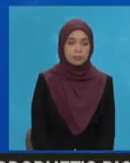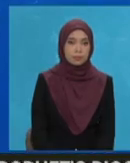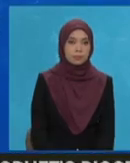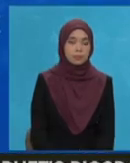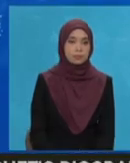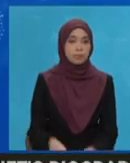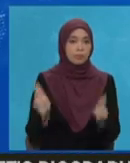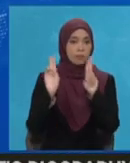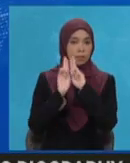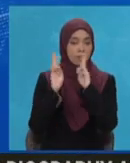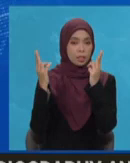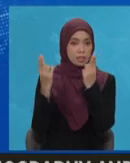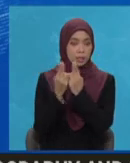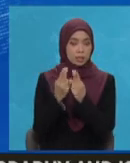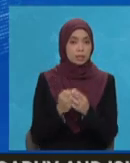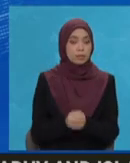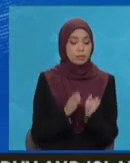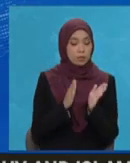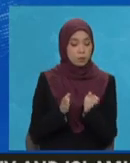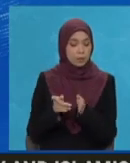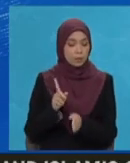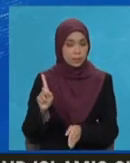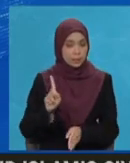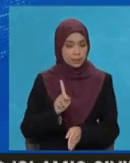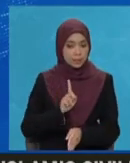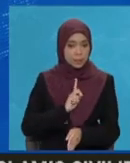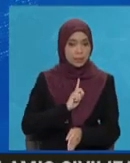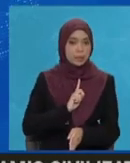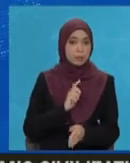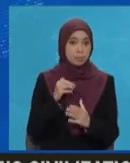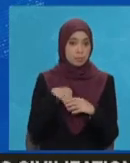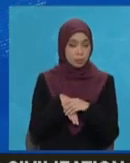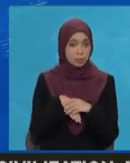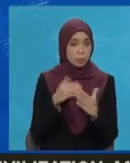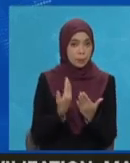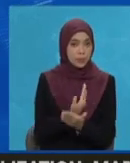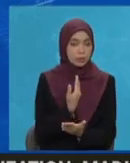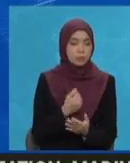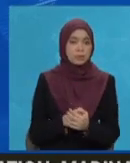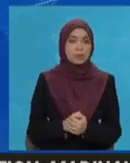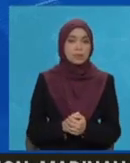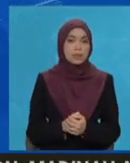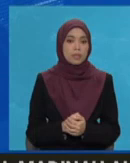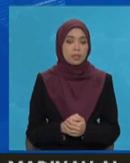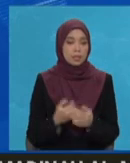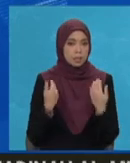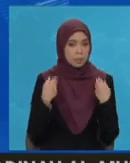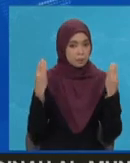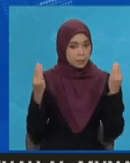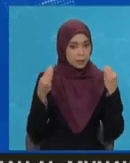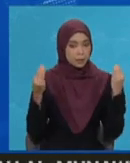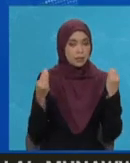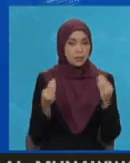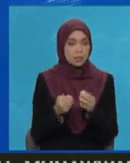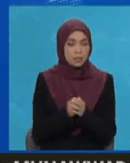persatuan saudara-saudara baru daerah Tempurung 1 tidak ketinggalan menggadaikan majelis khatam Alquran majelis diadakan